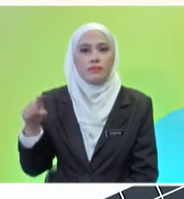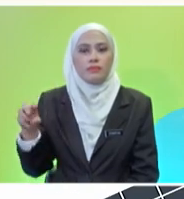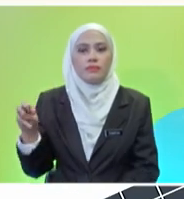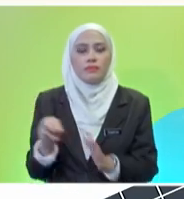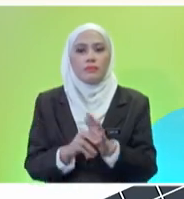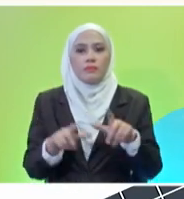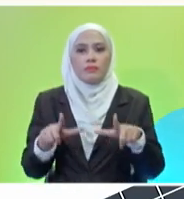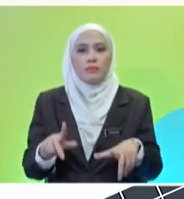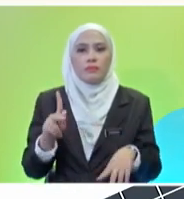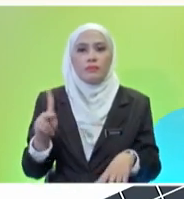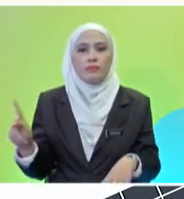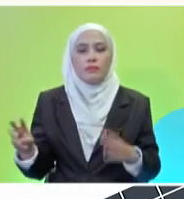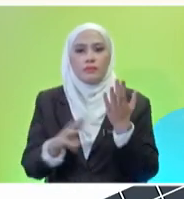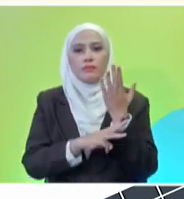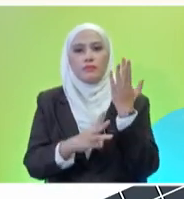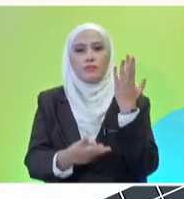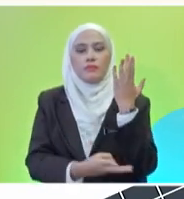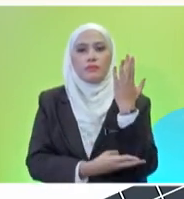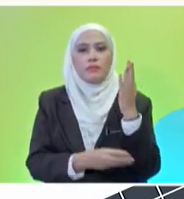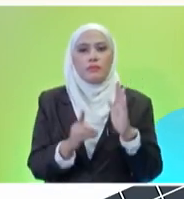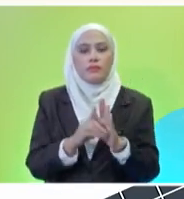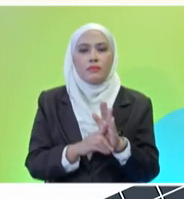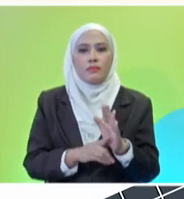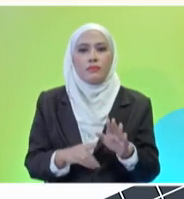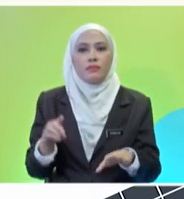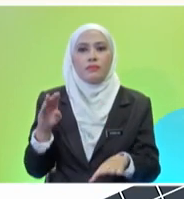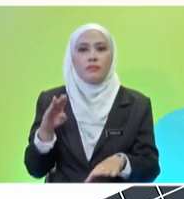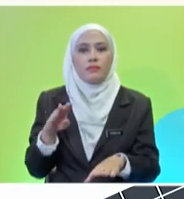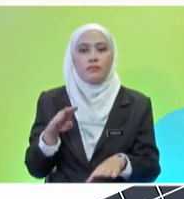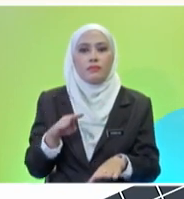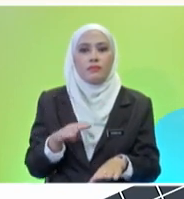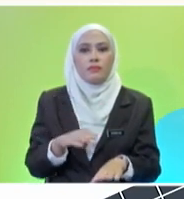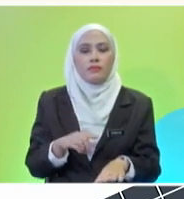meletakkan wakil di bawah sebatang pokok yang rendah